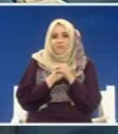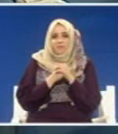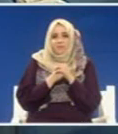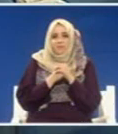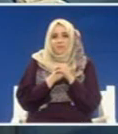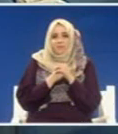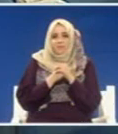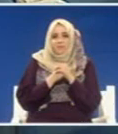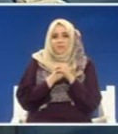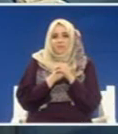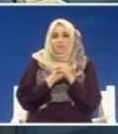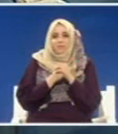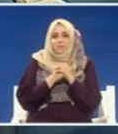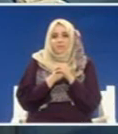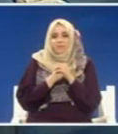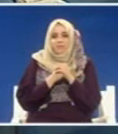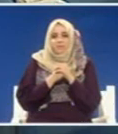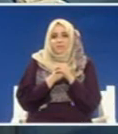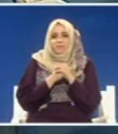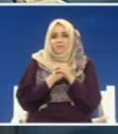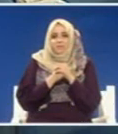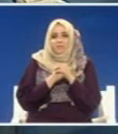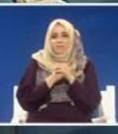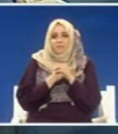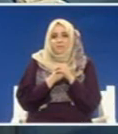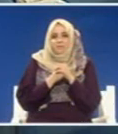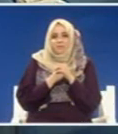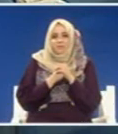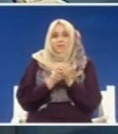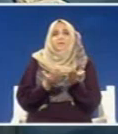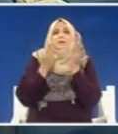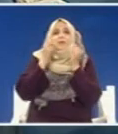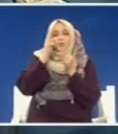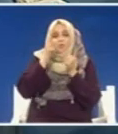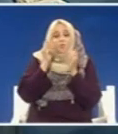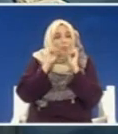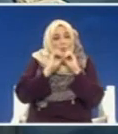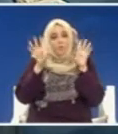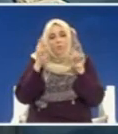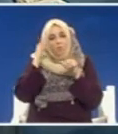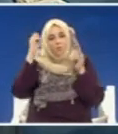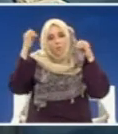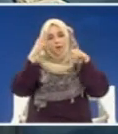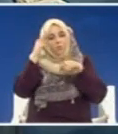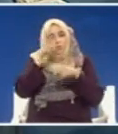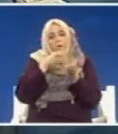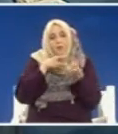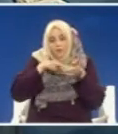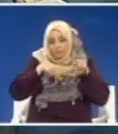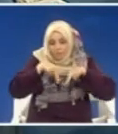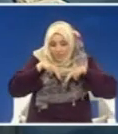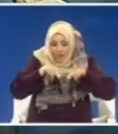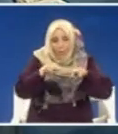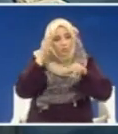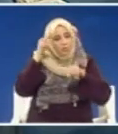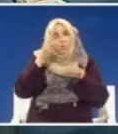المخدرات عندهم شو. الله ينورك سيدنا لم يا ربي يسدد خطاكم ان شاء الله ويجاوبك الشيخ ان شاء